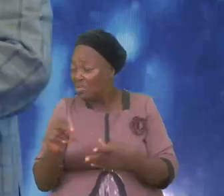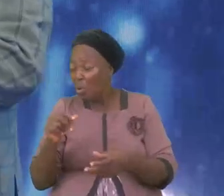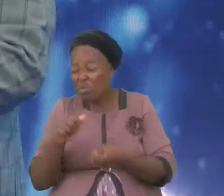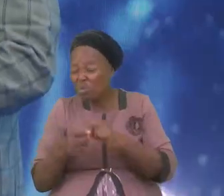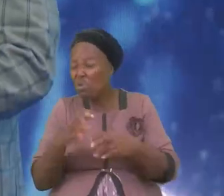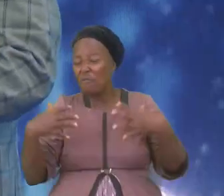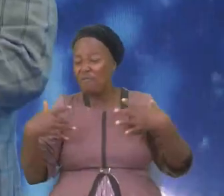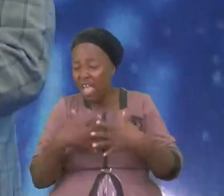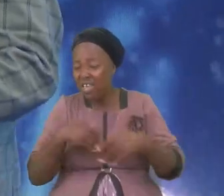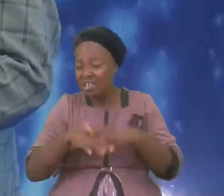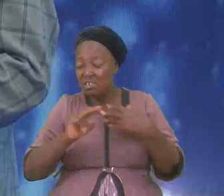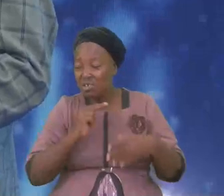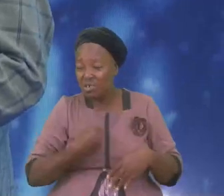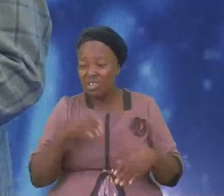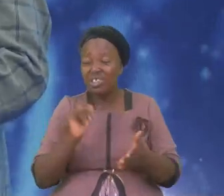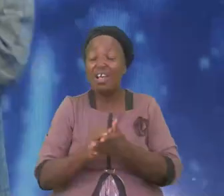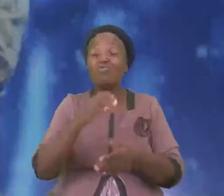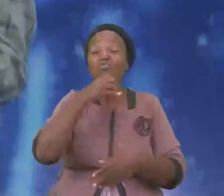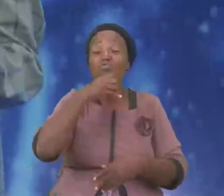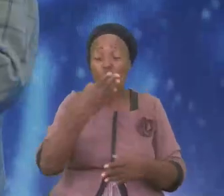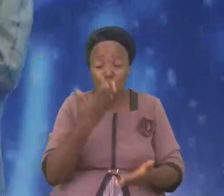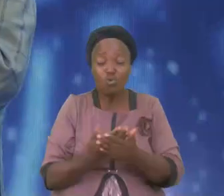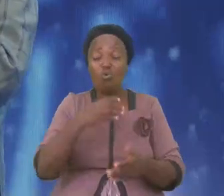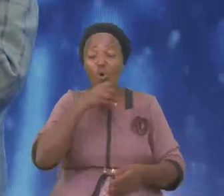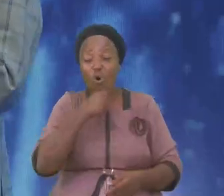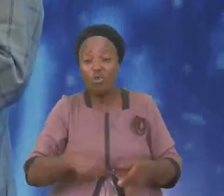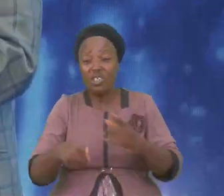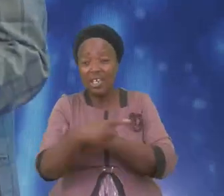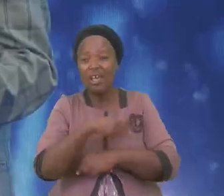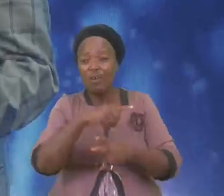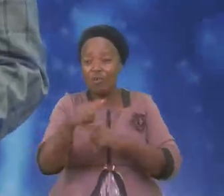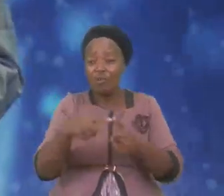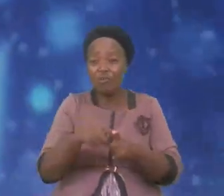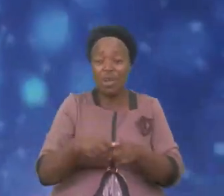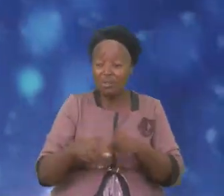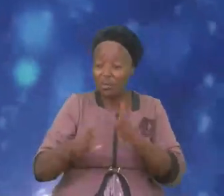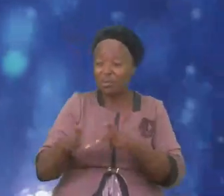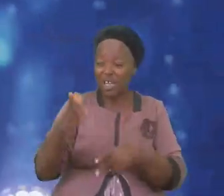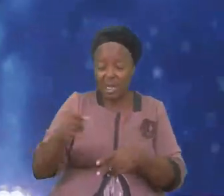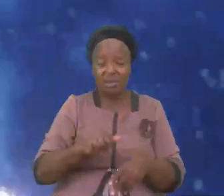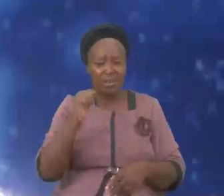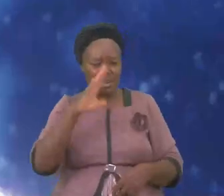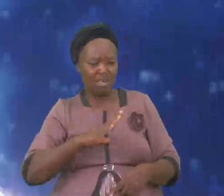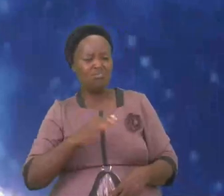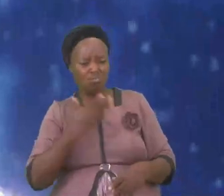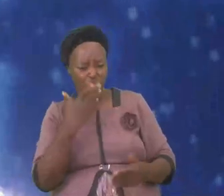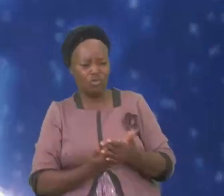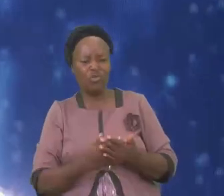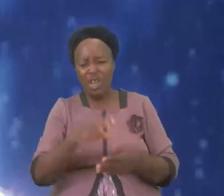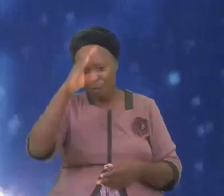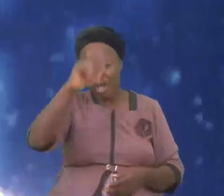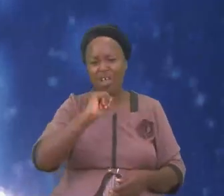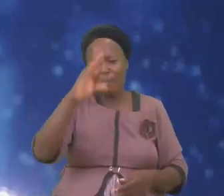va retourner à la maison ou pas. Ils disent, oh, les beaux vieux jours. Oh, quand les dames étaient dames et les hommes étaient hommes. Les beaux